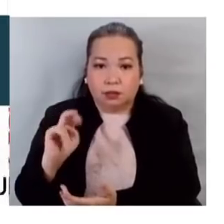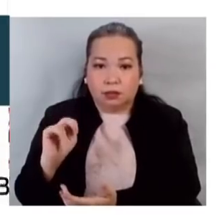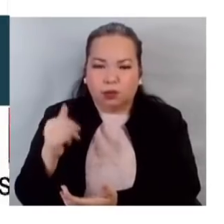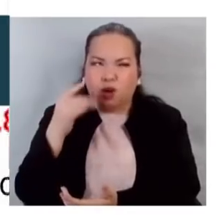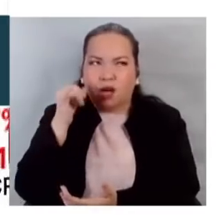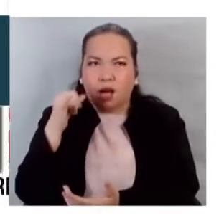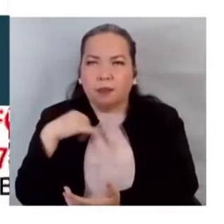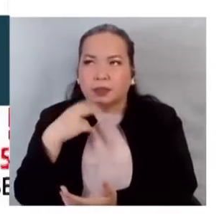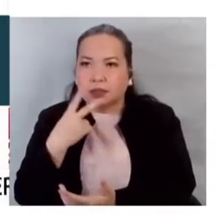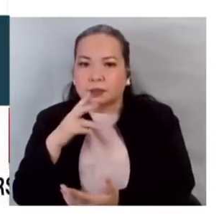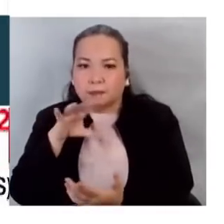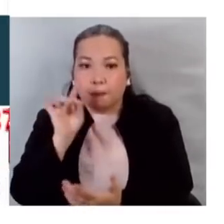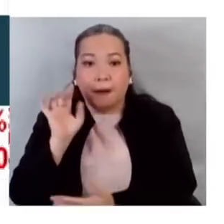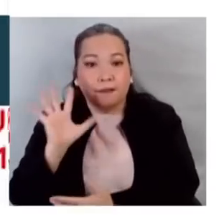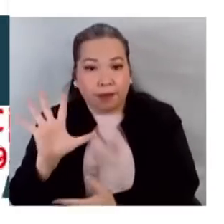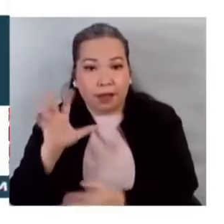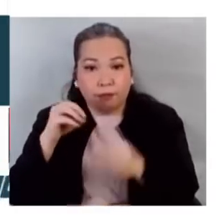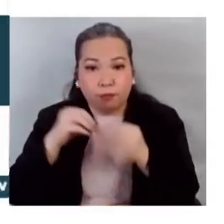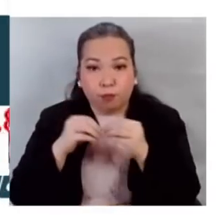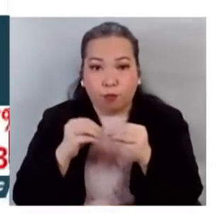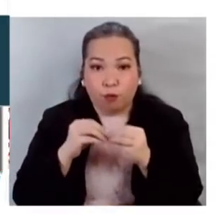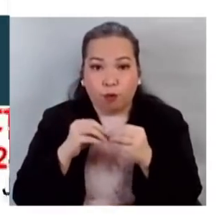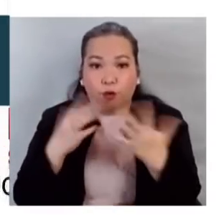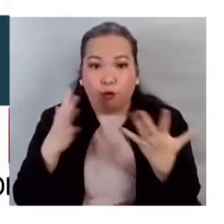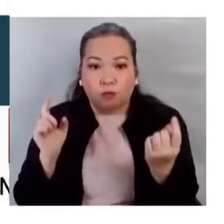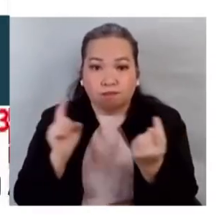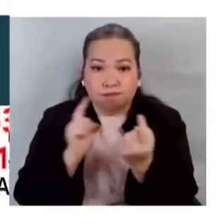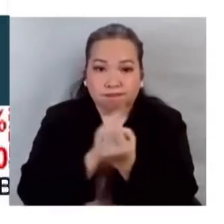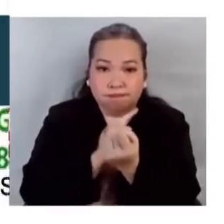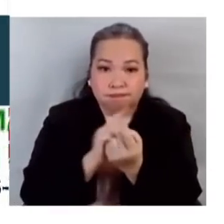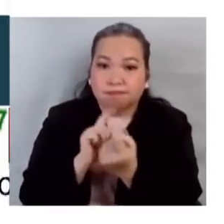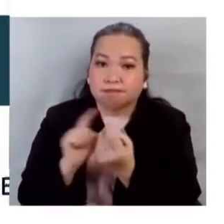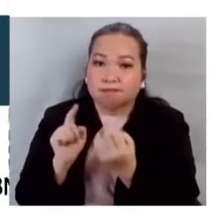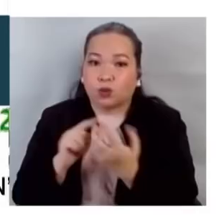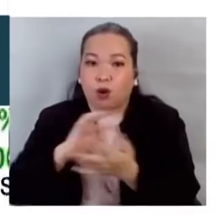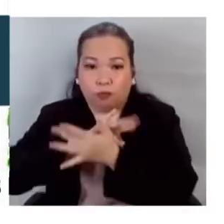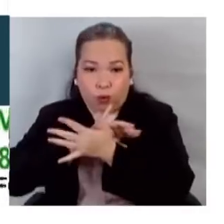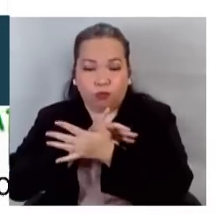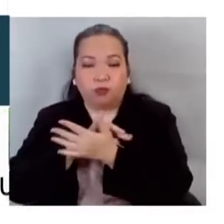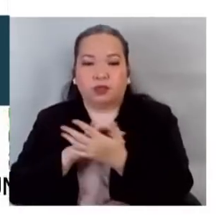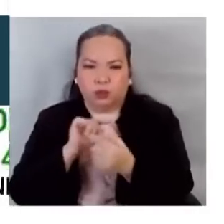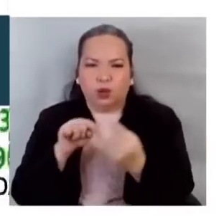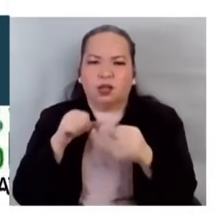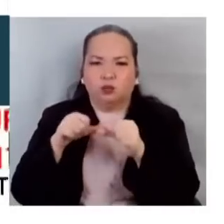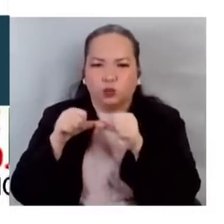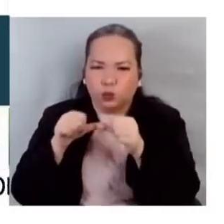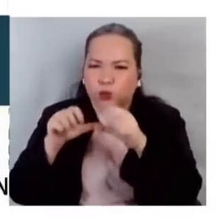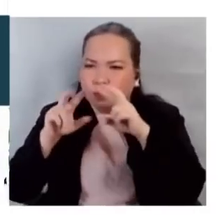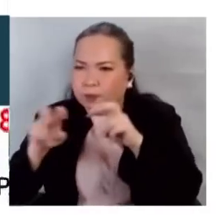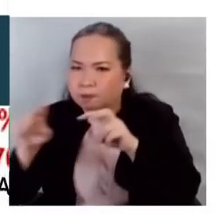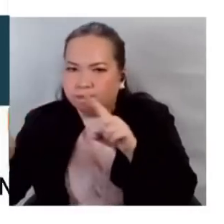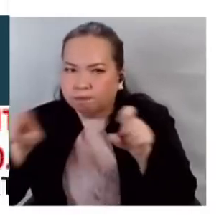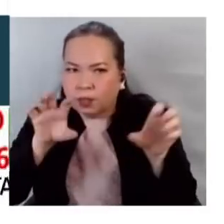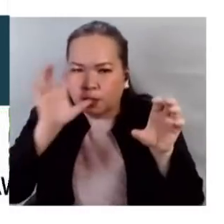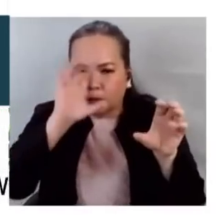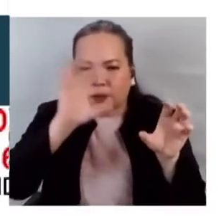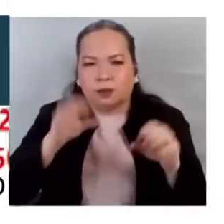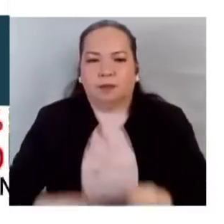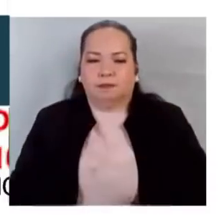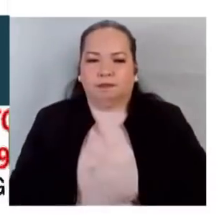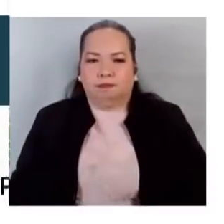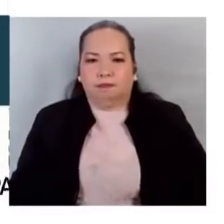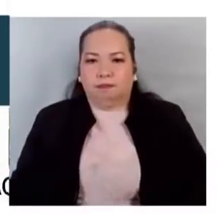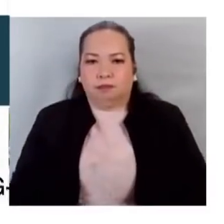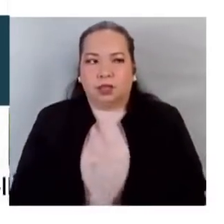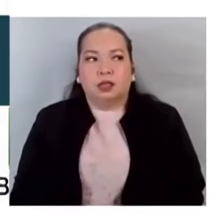close contact dun sa mga nag-positive over many days. Kaya ongoing pa rin yung ating contact tracing. Mm-hmm.